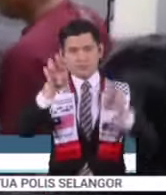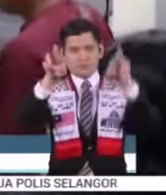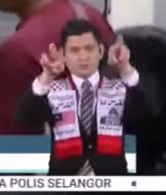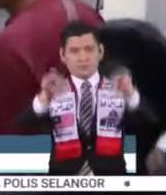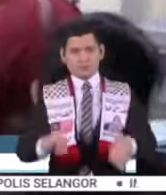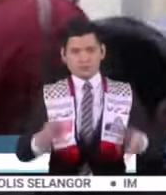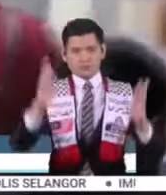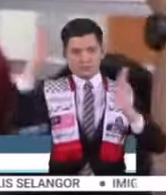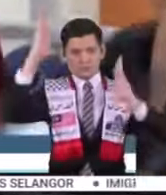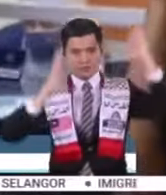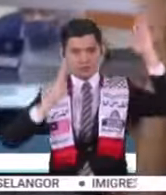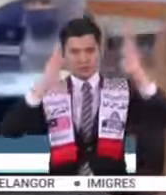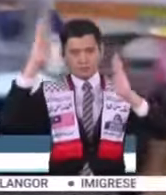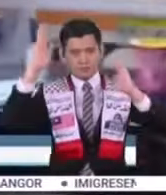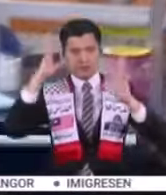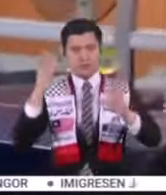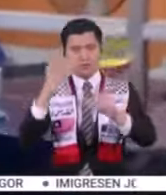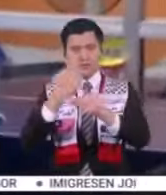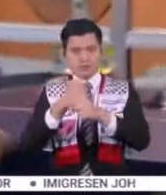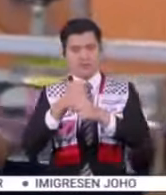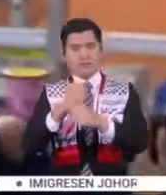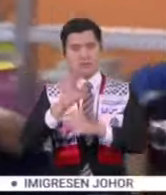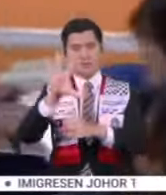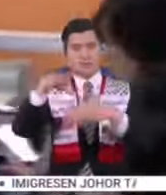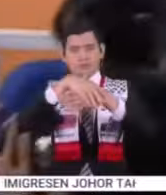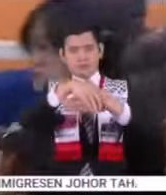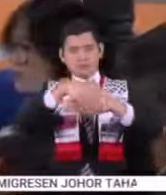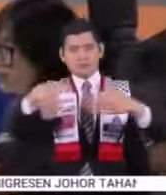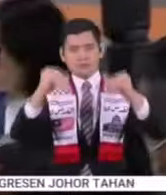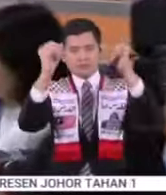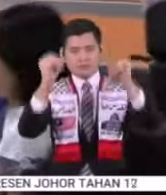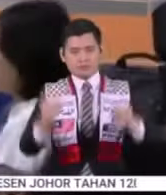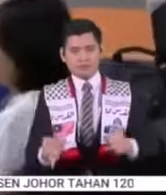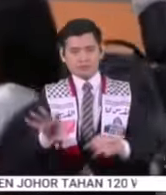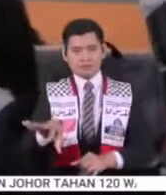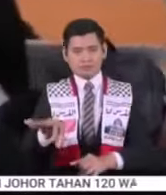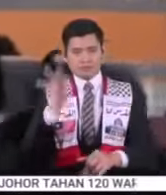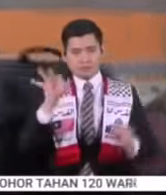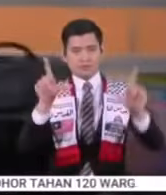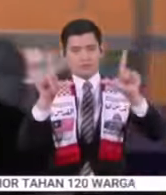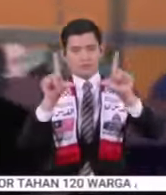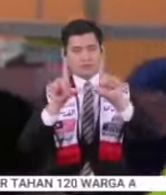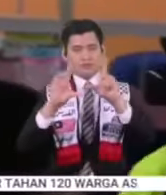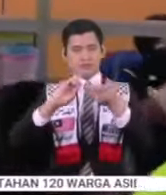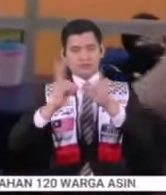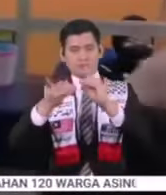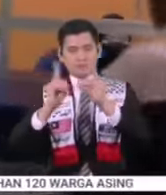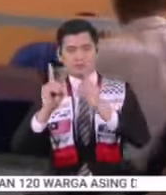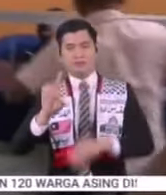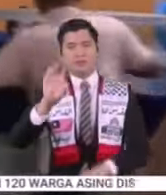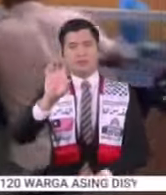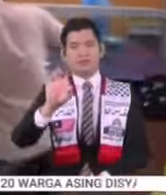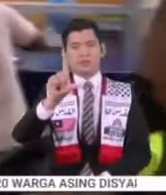sama, aplikasi MyJPJ turut memperkenalkan satu lagi fungsi baharu yang membolehkan pemilik kenderaan berkongsi digital road